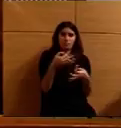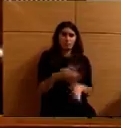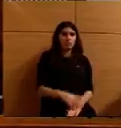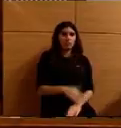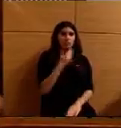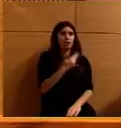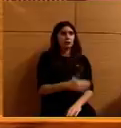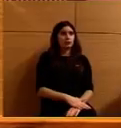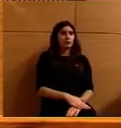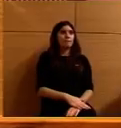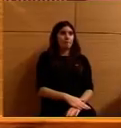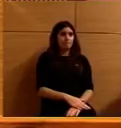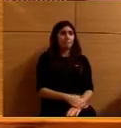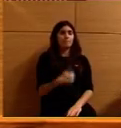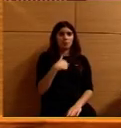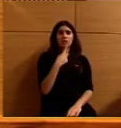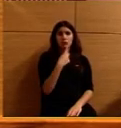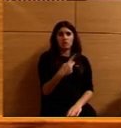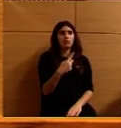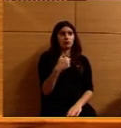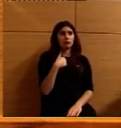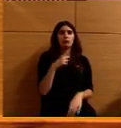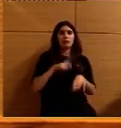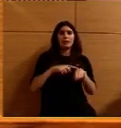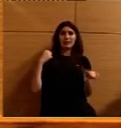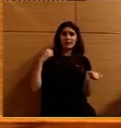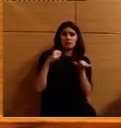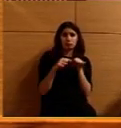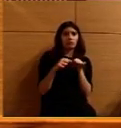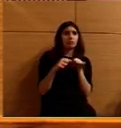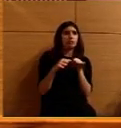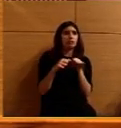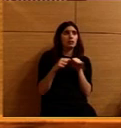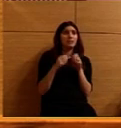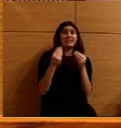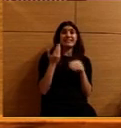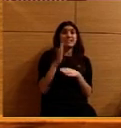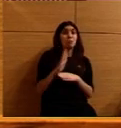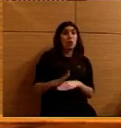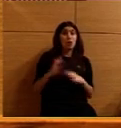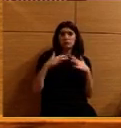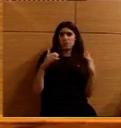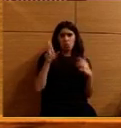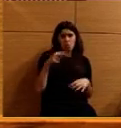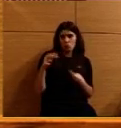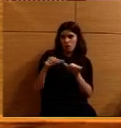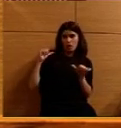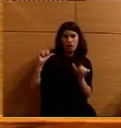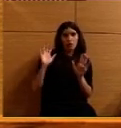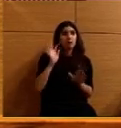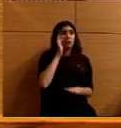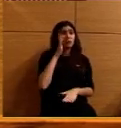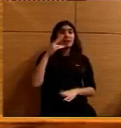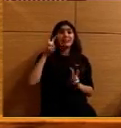Gràcies. Mire, jo ja li dic que ha estat molt de temps així. Mai han hagut tantes mocions en els plenaris. Però també no és una qüestió